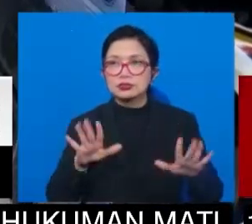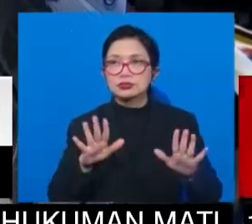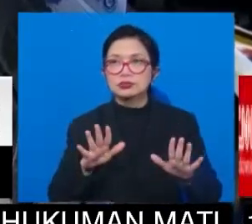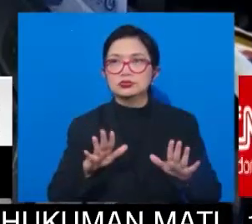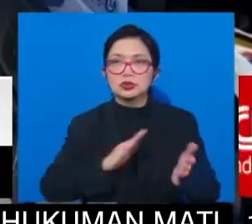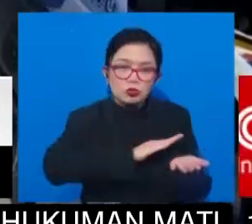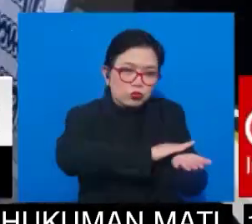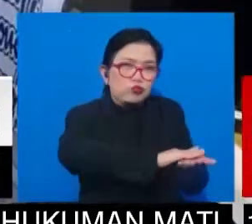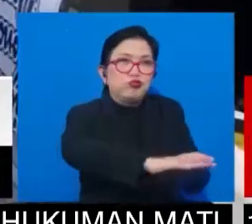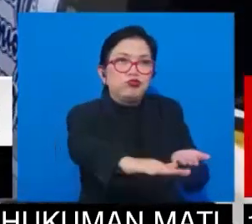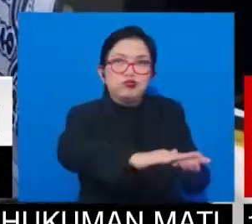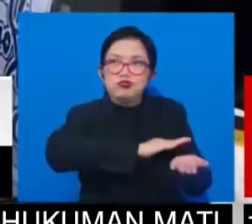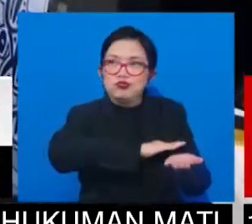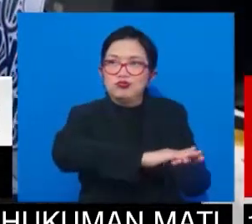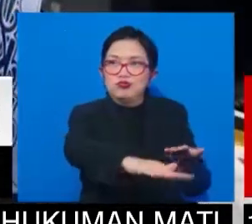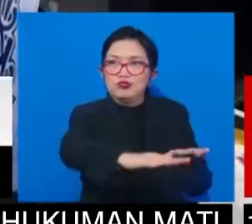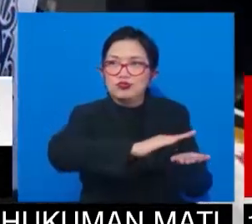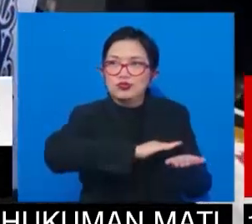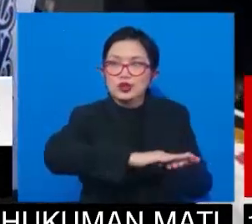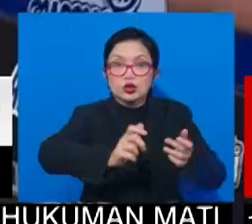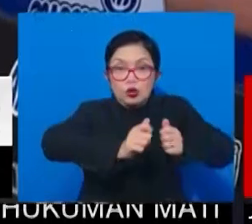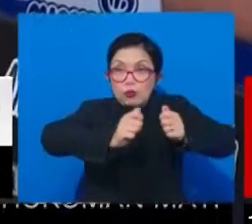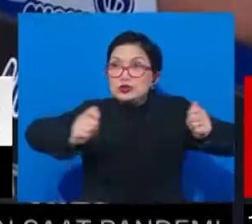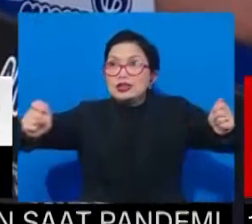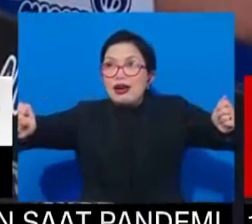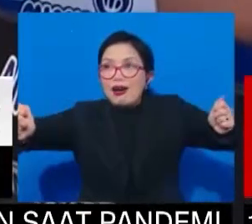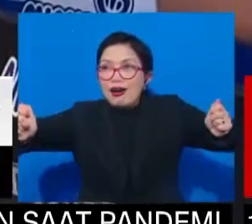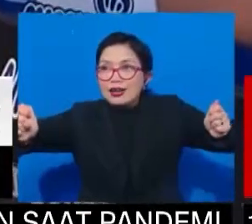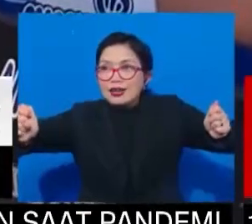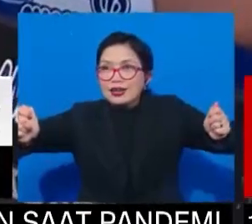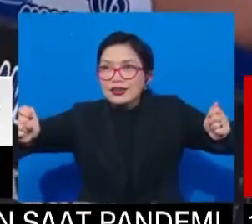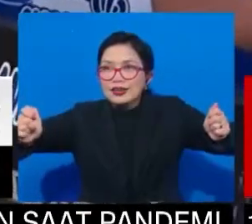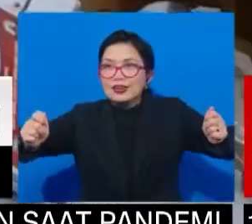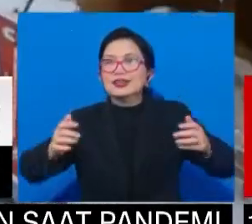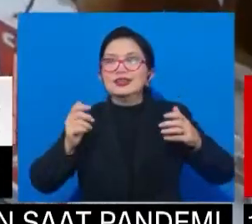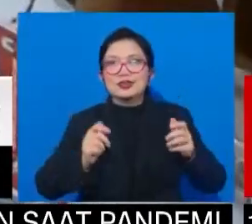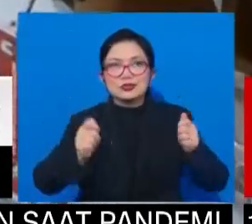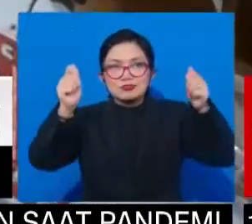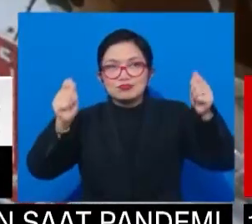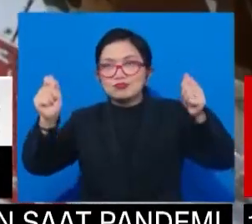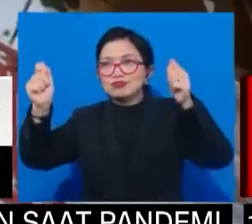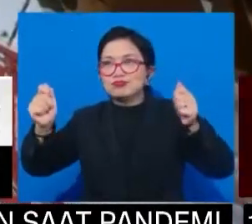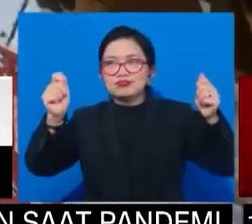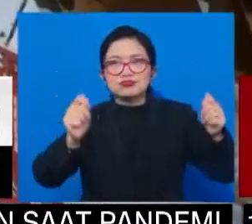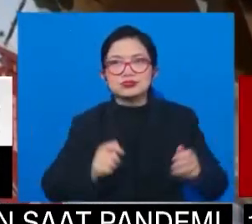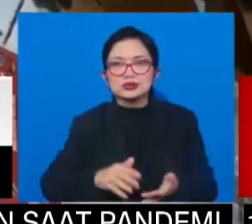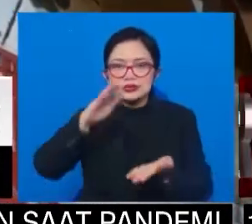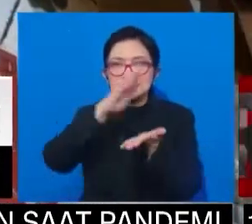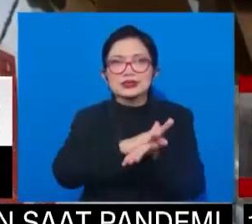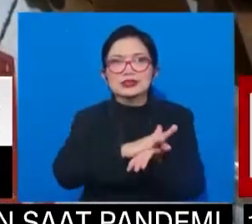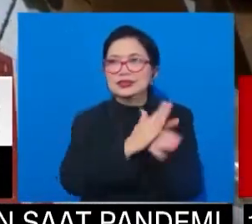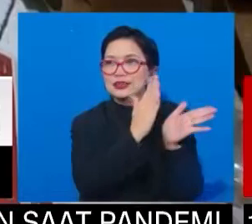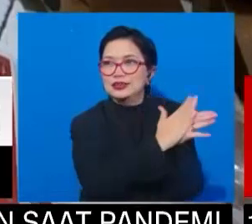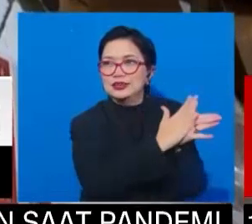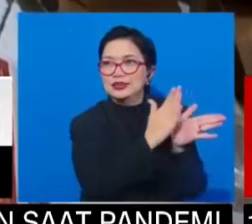jasa digital printing mengaku selain banner berukuran besar, para caleg maupun tim sukses partai politik juga memesan stiker dan kartu nama